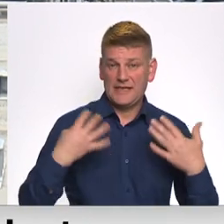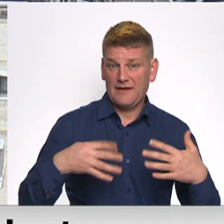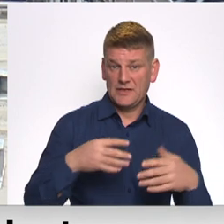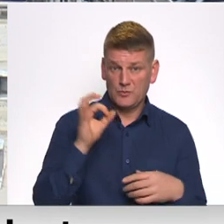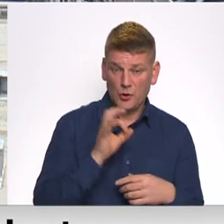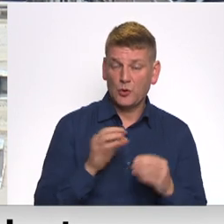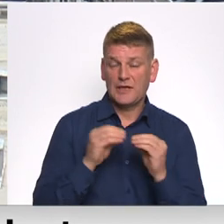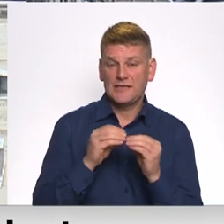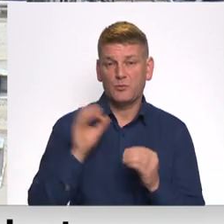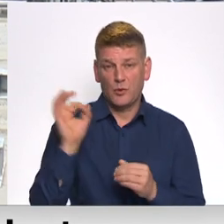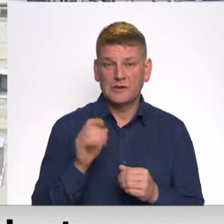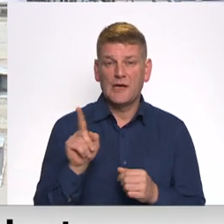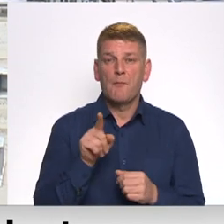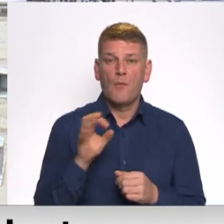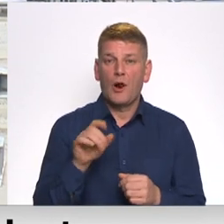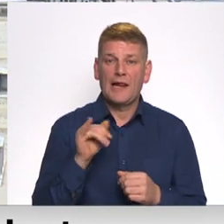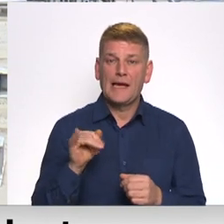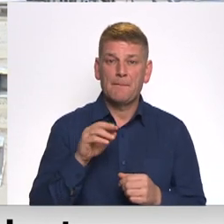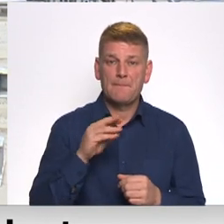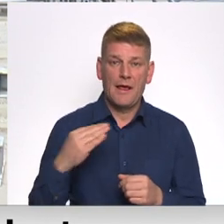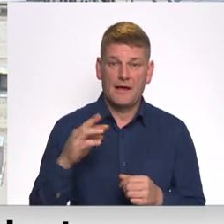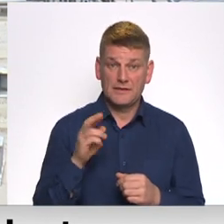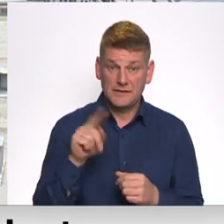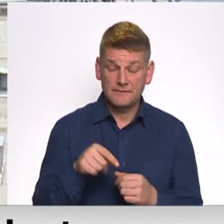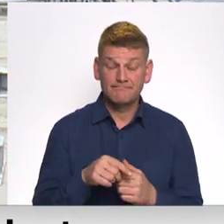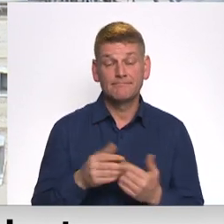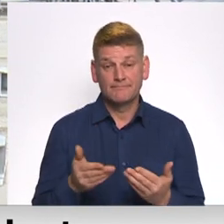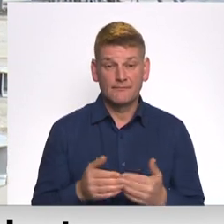90% un 10% ir polimērs. Ja? Un,